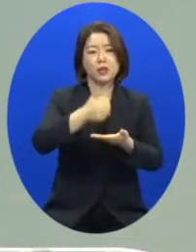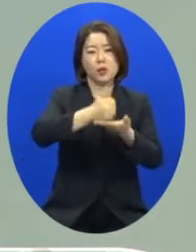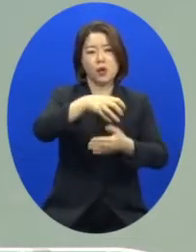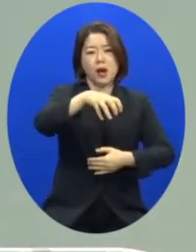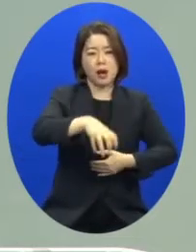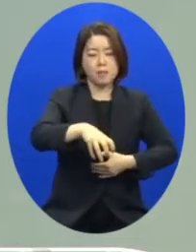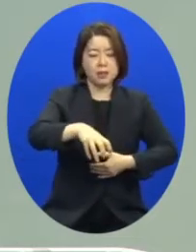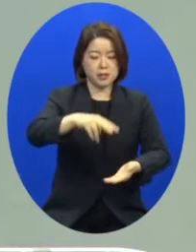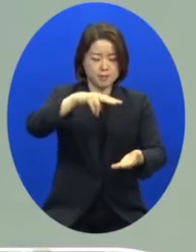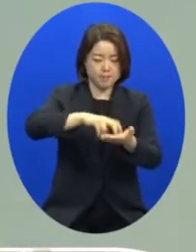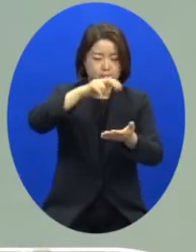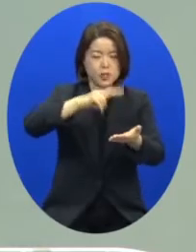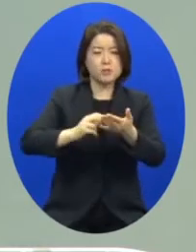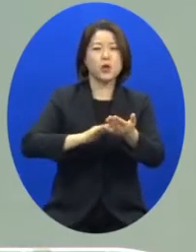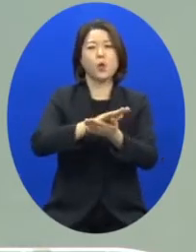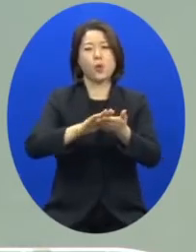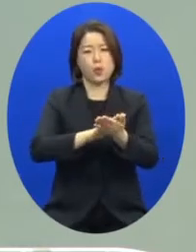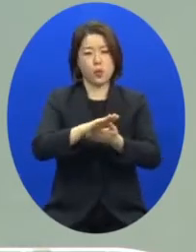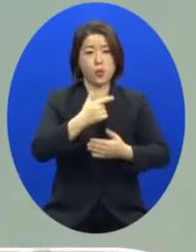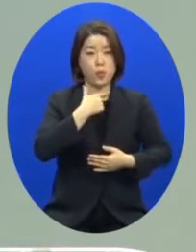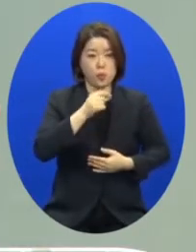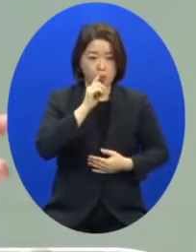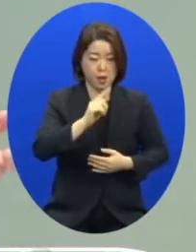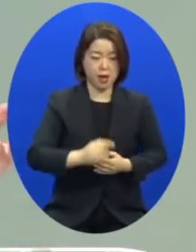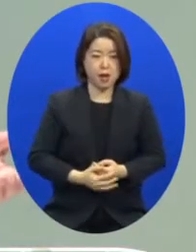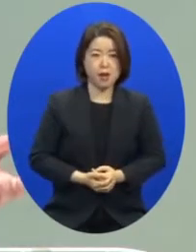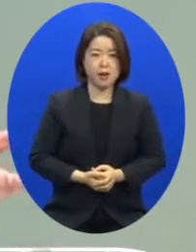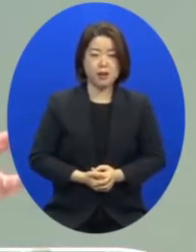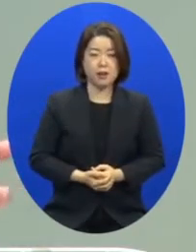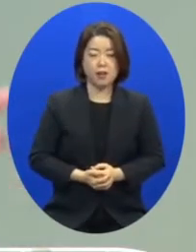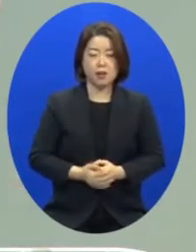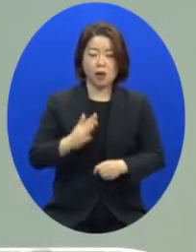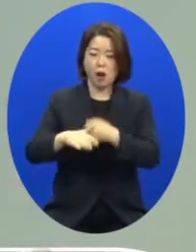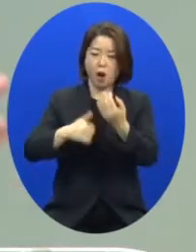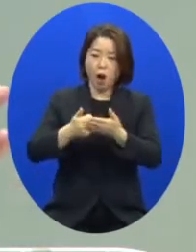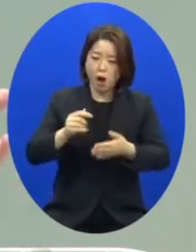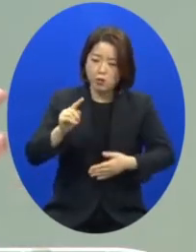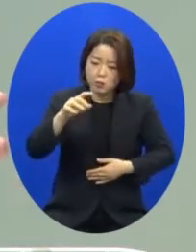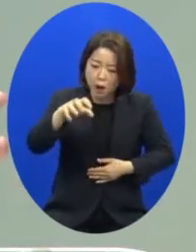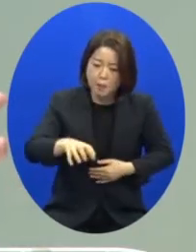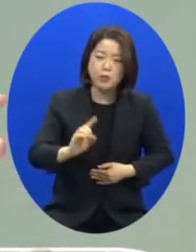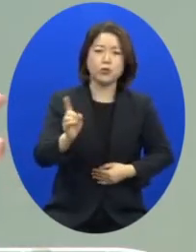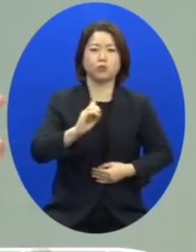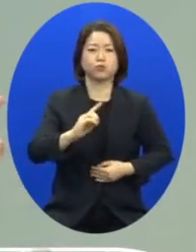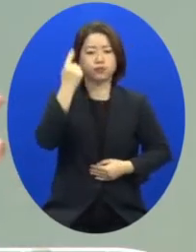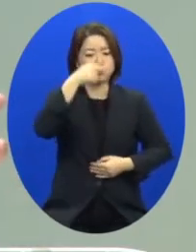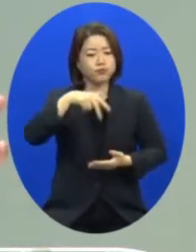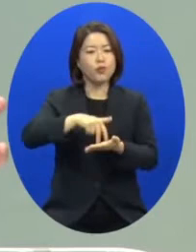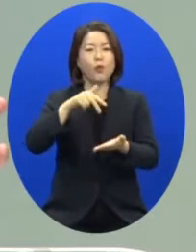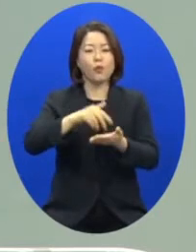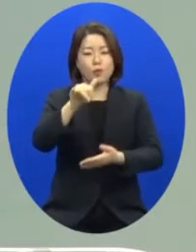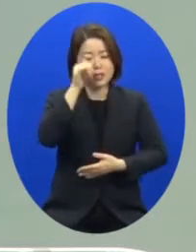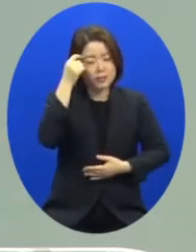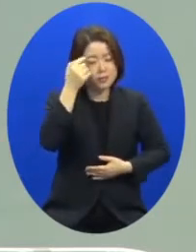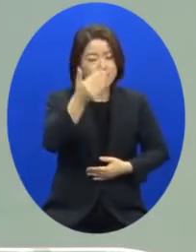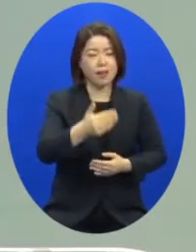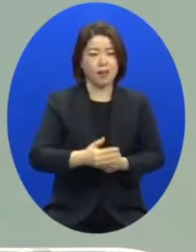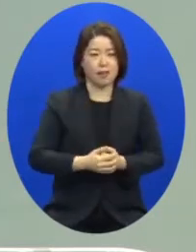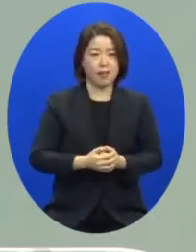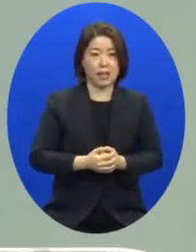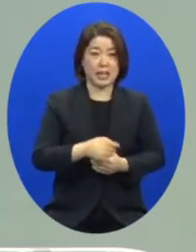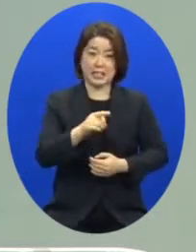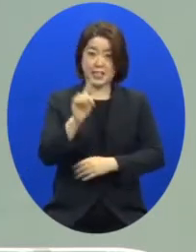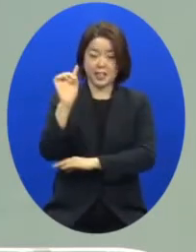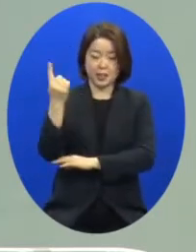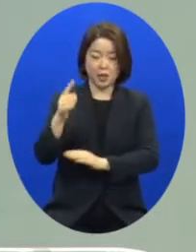올리라 하나님 앞에서 무슨 위신이 있고 무슨 체통이 있냔 말이야 그게 다윗에